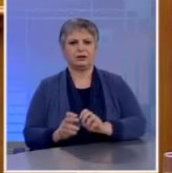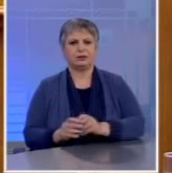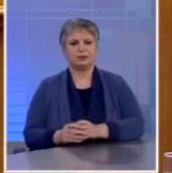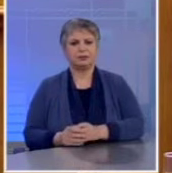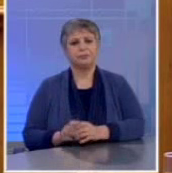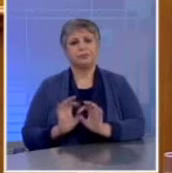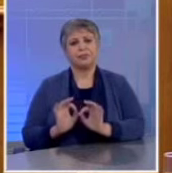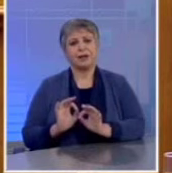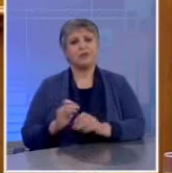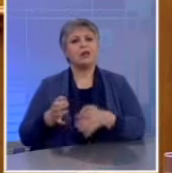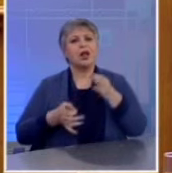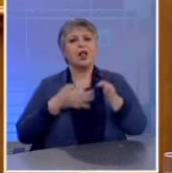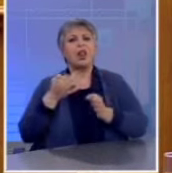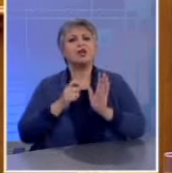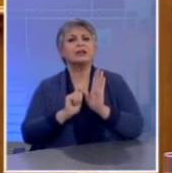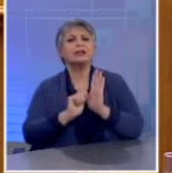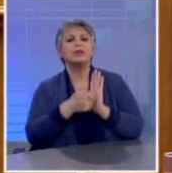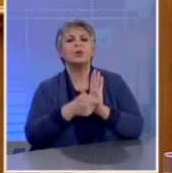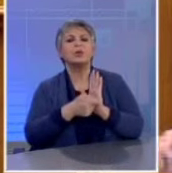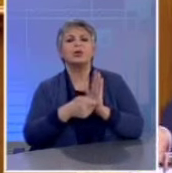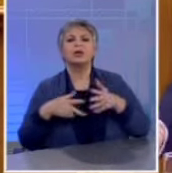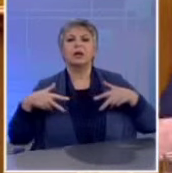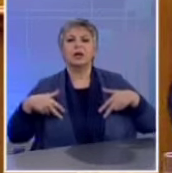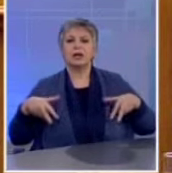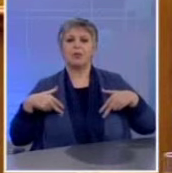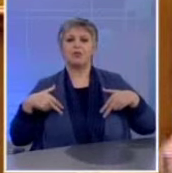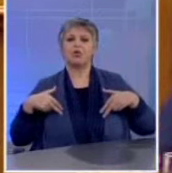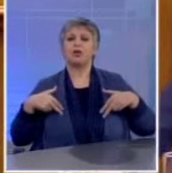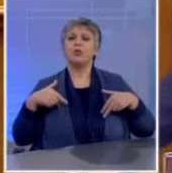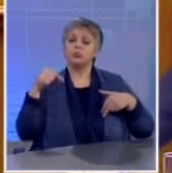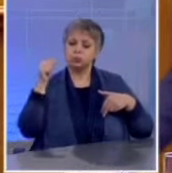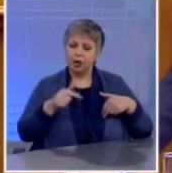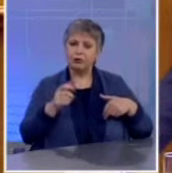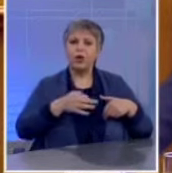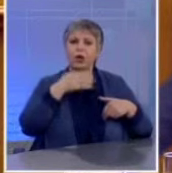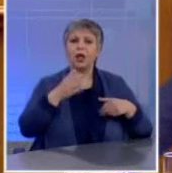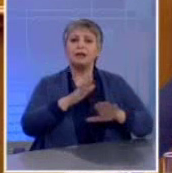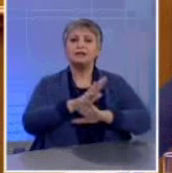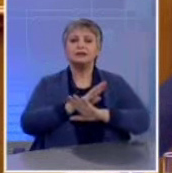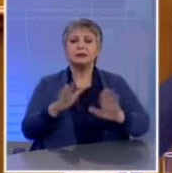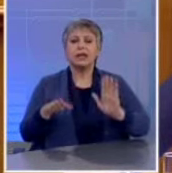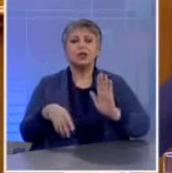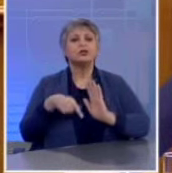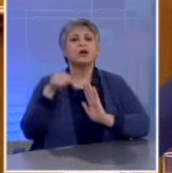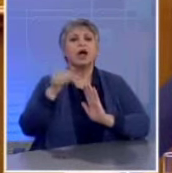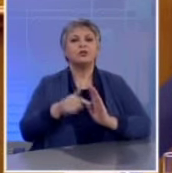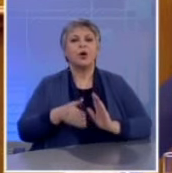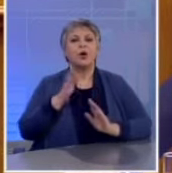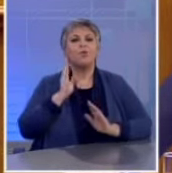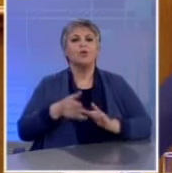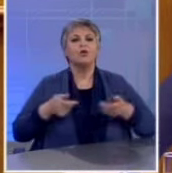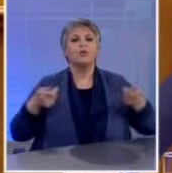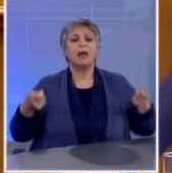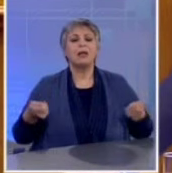Μιλώ φυσικά για την τροπολογία του Υπουργείου Δικαιοσύνης που κλείνει μια και καλή το ζήτημα της νομιμότητας χρήσης παρακαλώ,